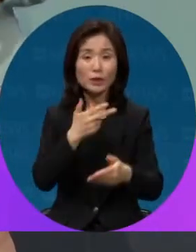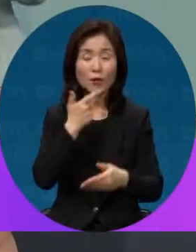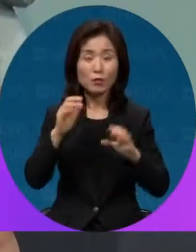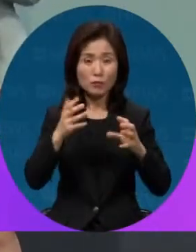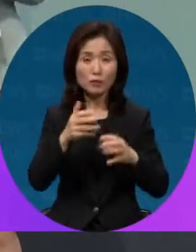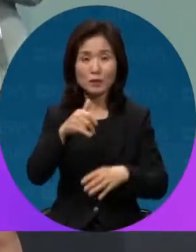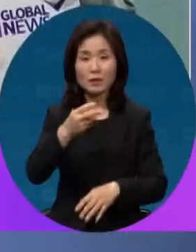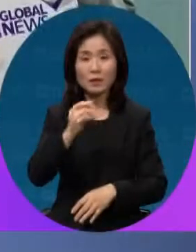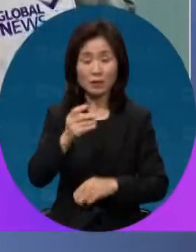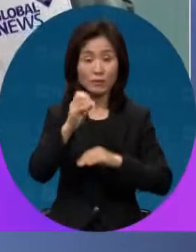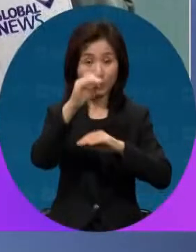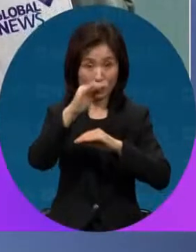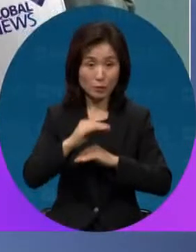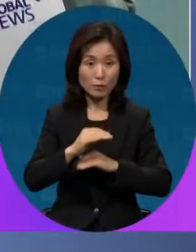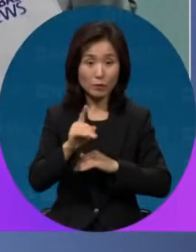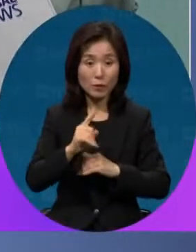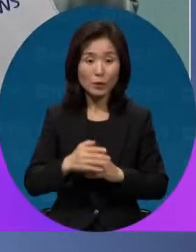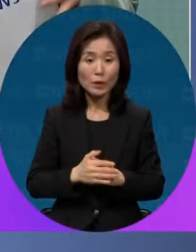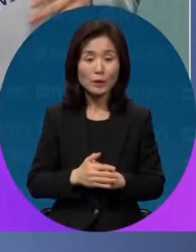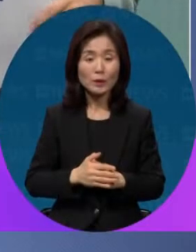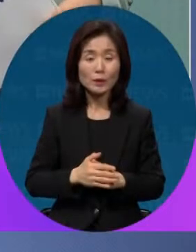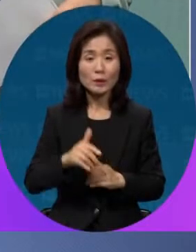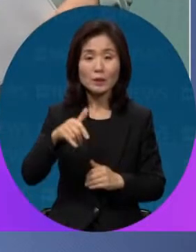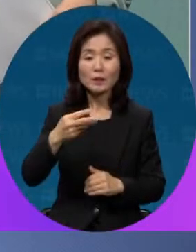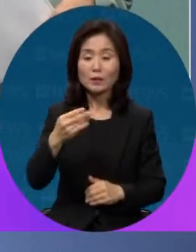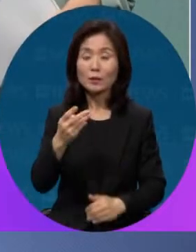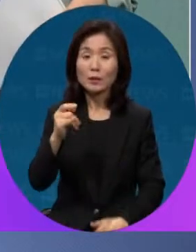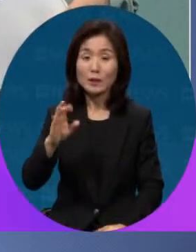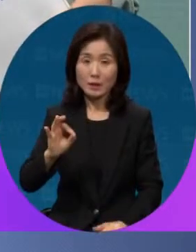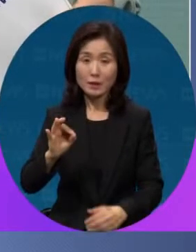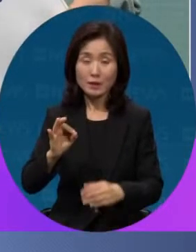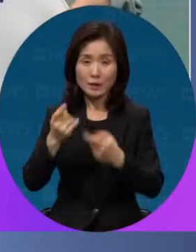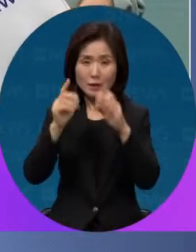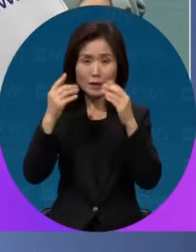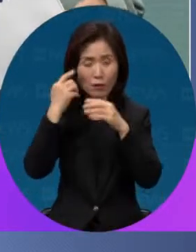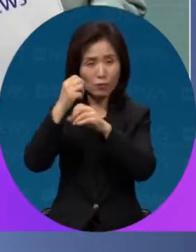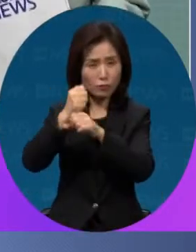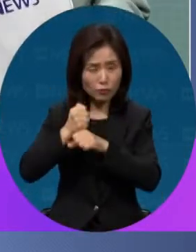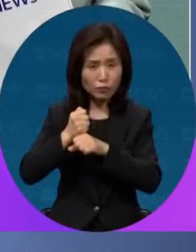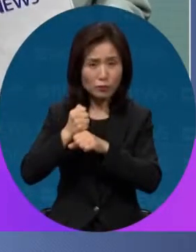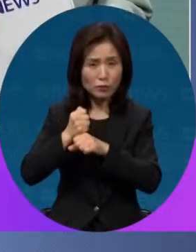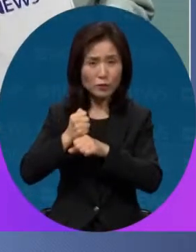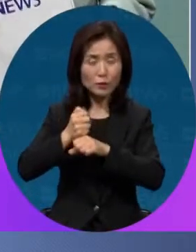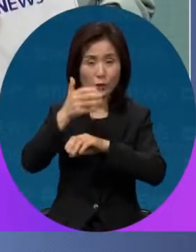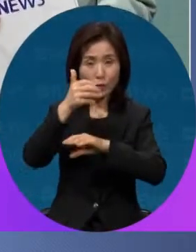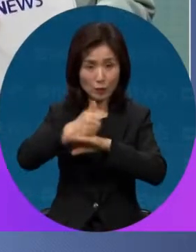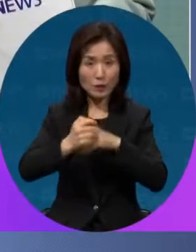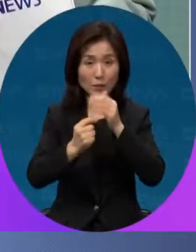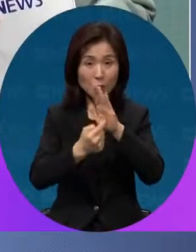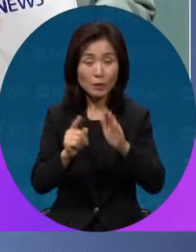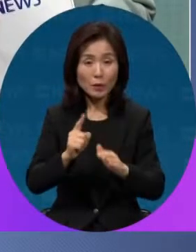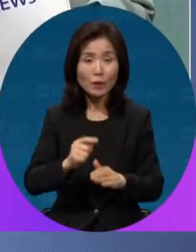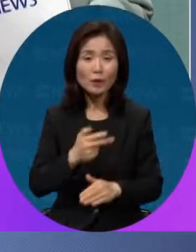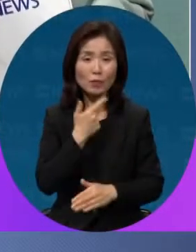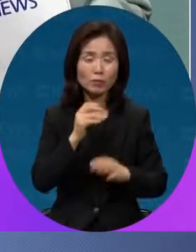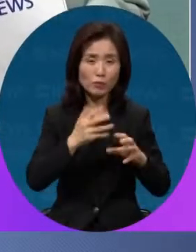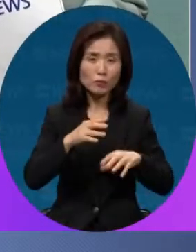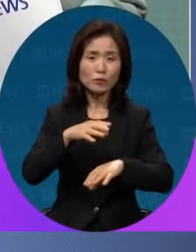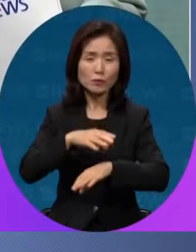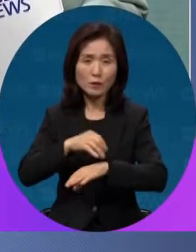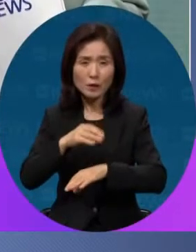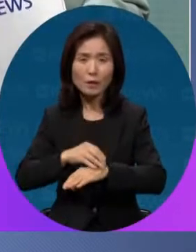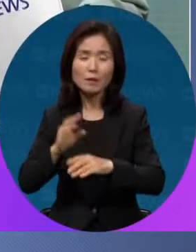가디언 애니 그런 인게 그로 닝겐 대학 연구진들이 조사한 연구결과를 보도했습니다 영국과 수애 된